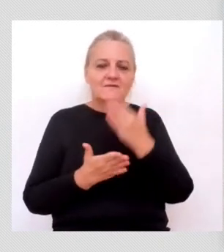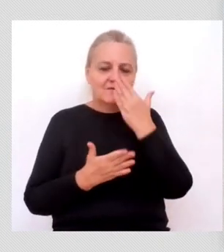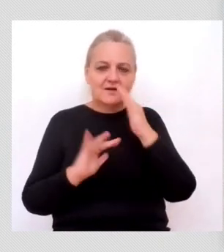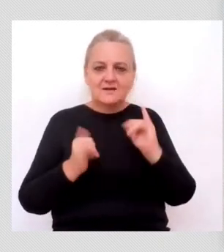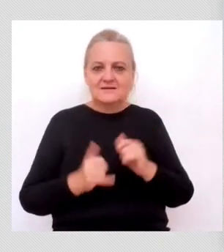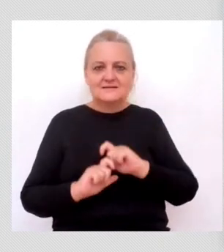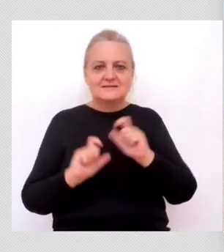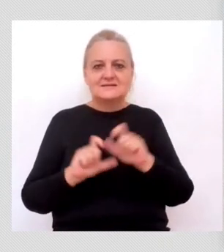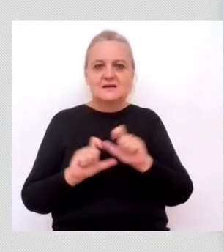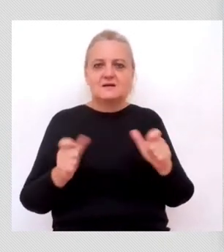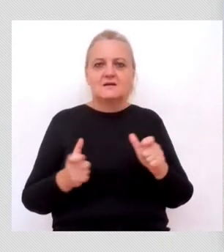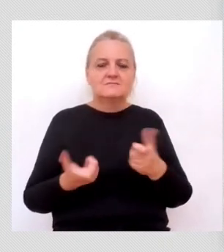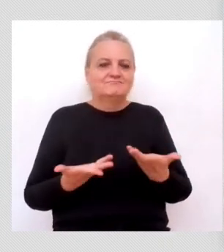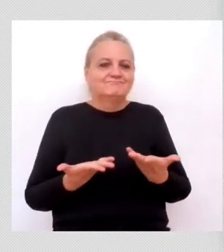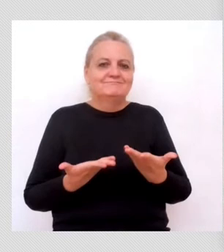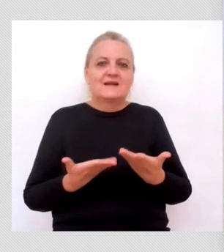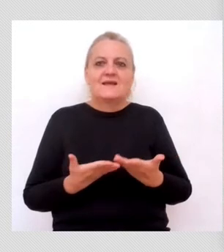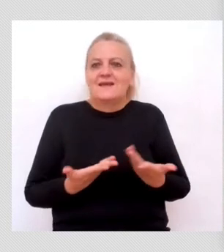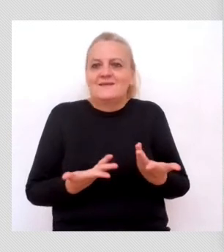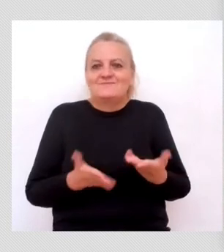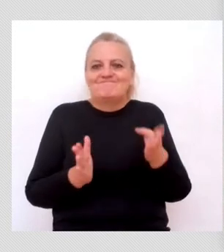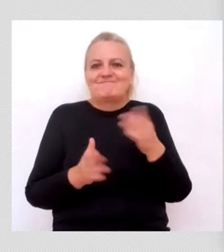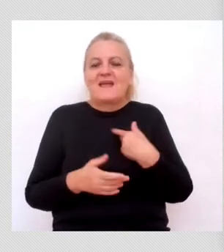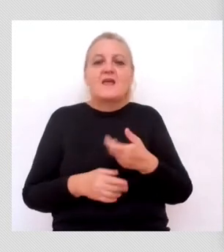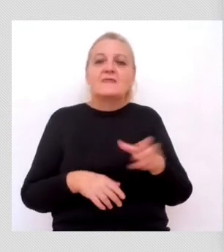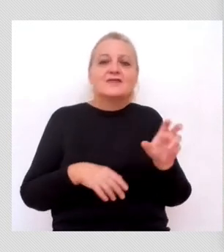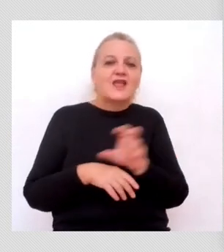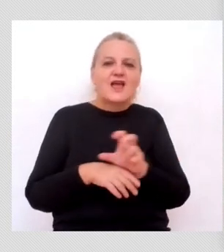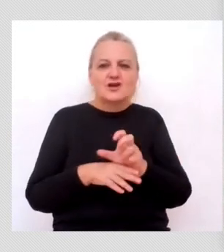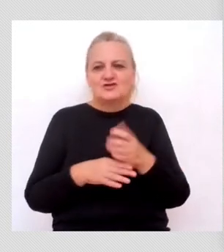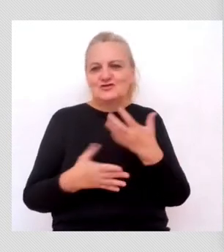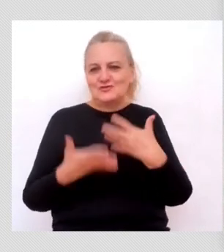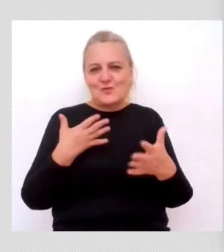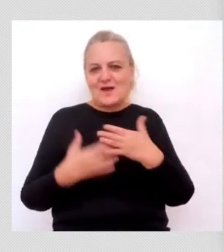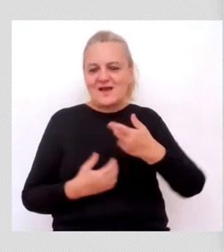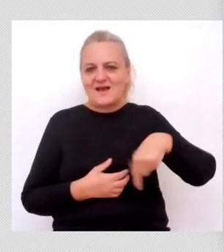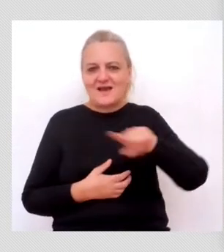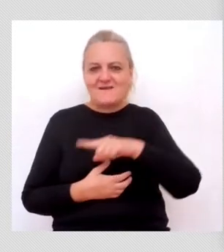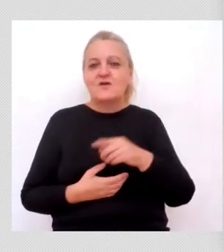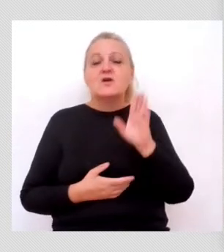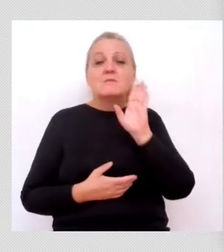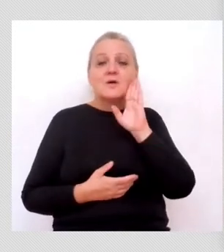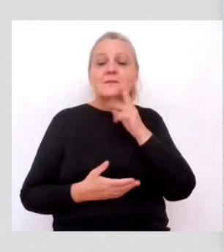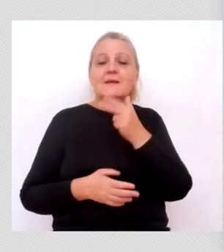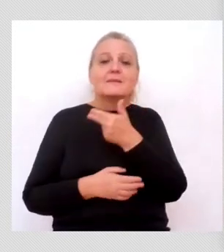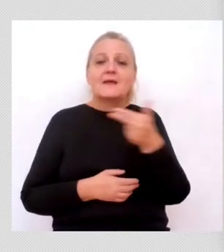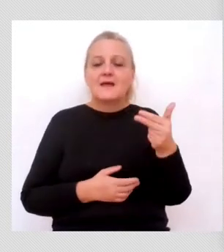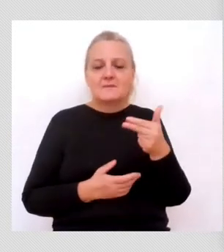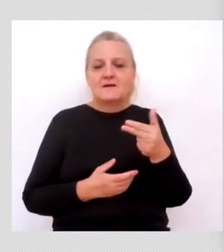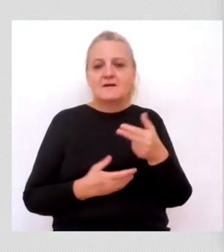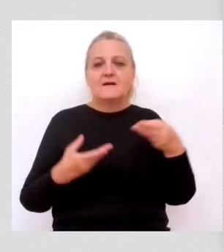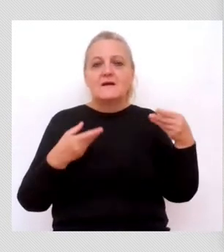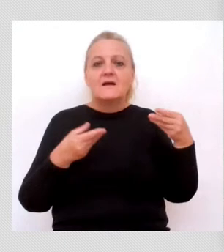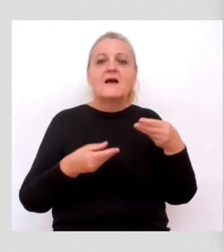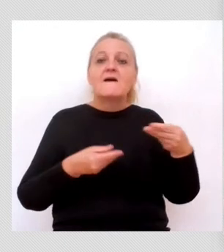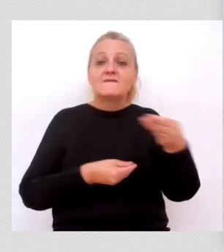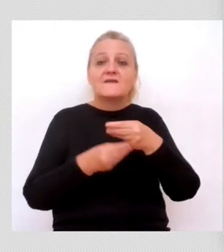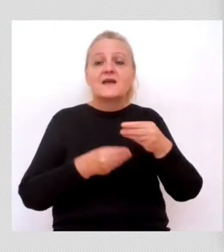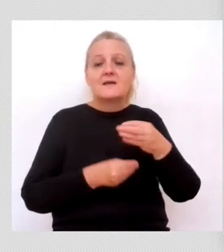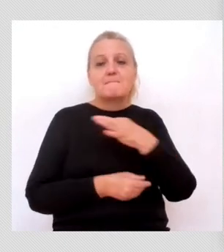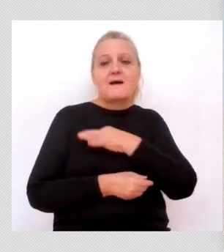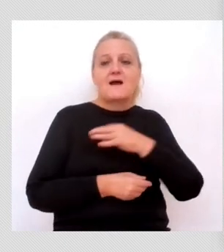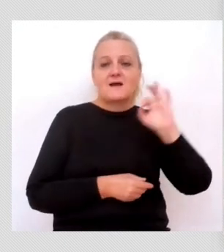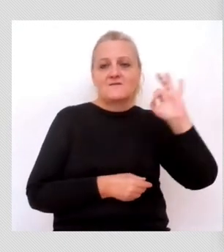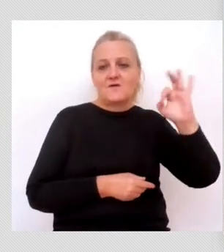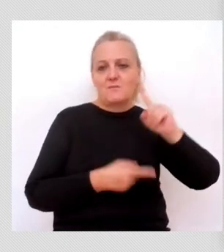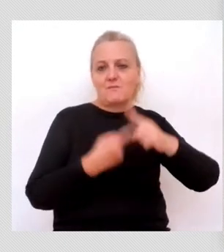w epoce analogowej, jeśli chodzi o udostępnianie finansów partii politycznych. Ciągle